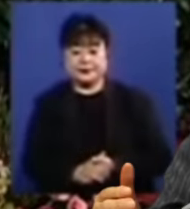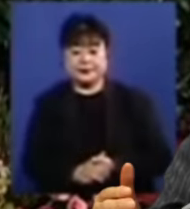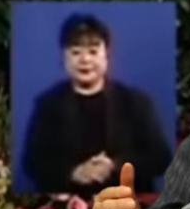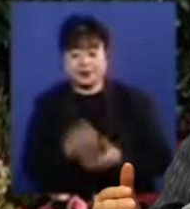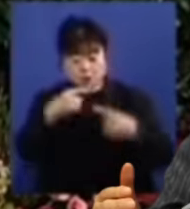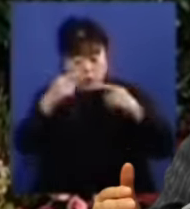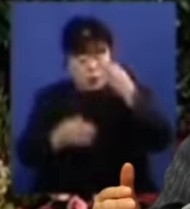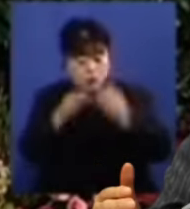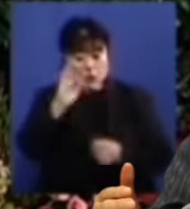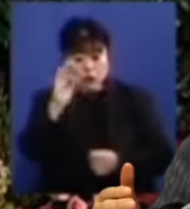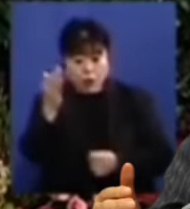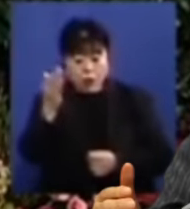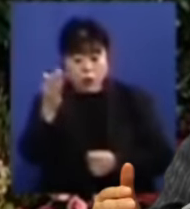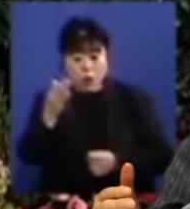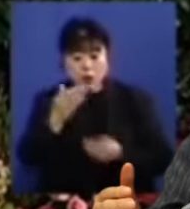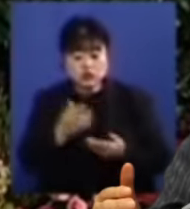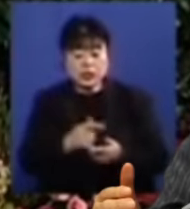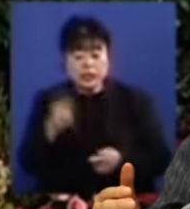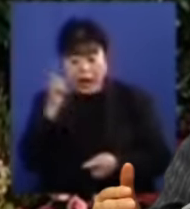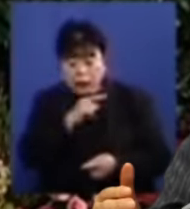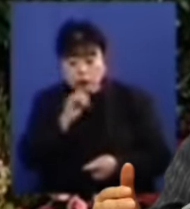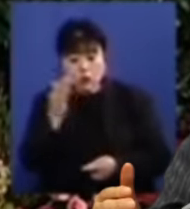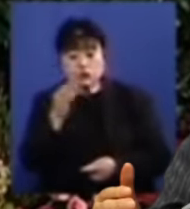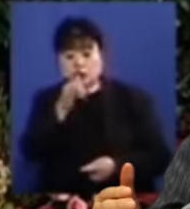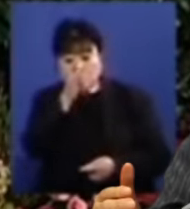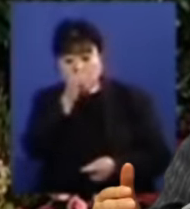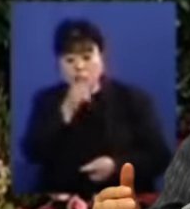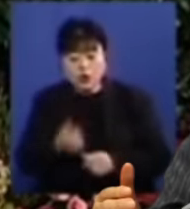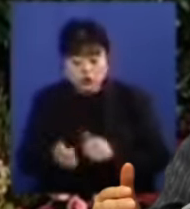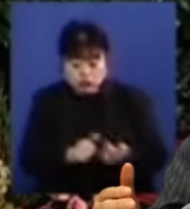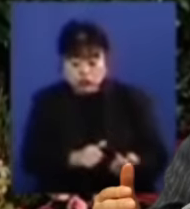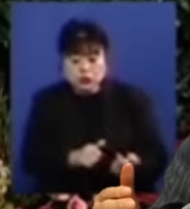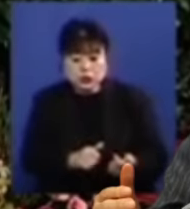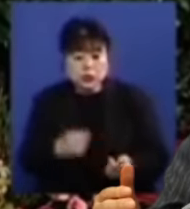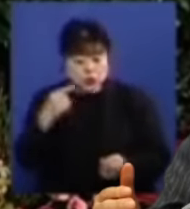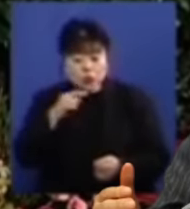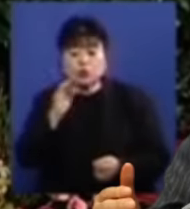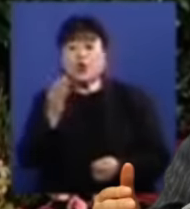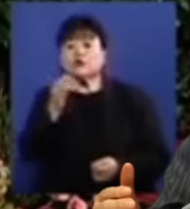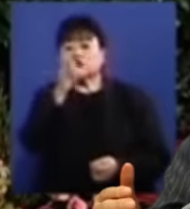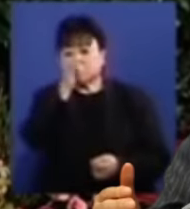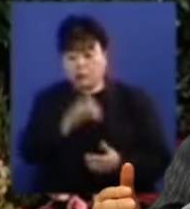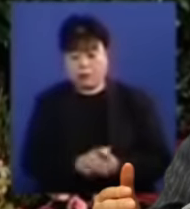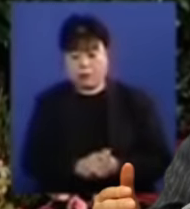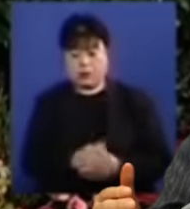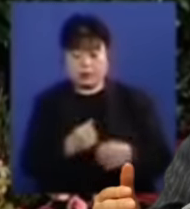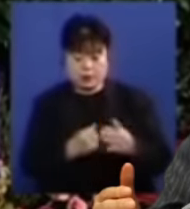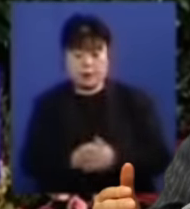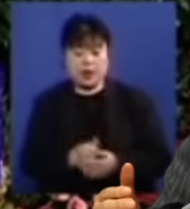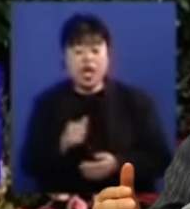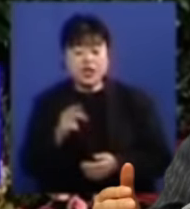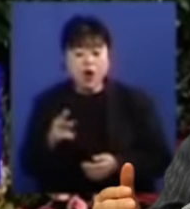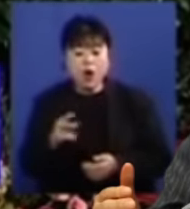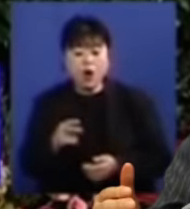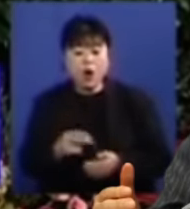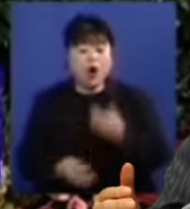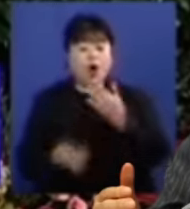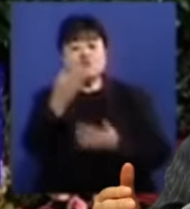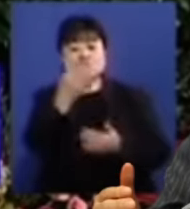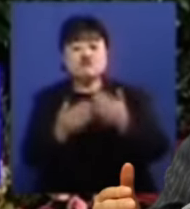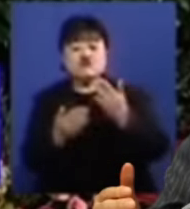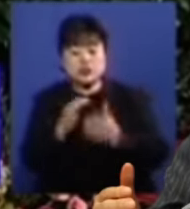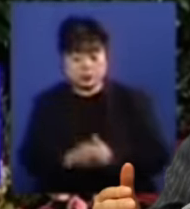지옥의 불이 될 수도 있고 쉬지 않는 악이 될 수도 있고 죽이는 독이 될 수도 있습니다. 혀는 곧 불이요 불의의